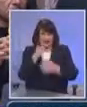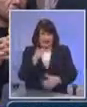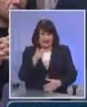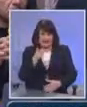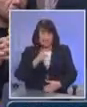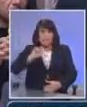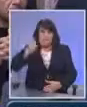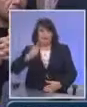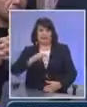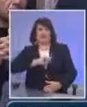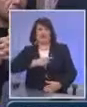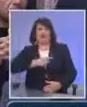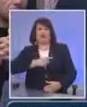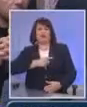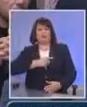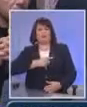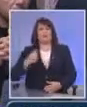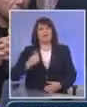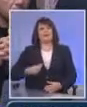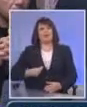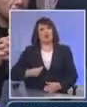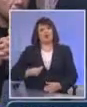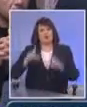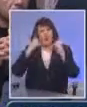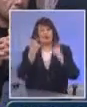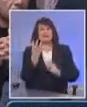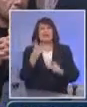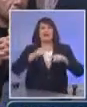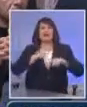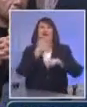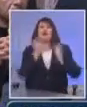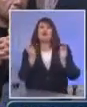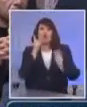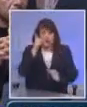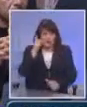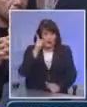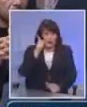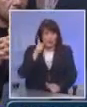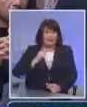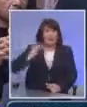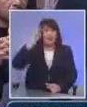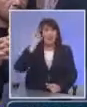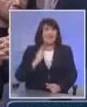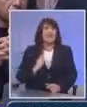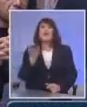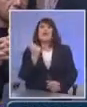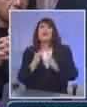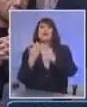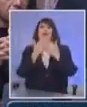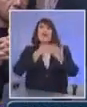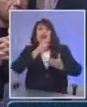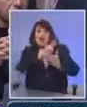πρωτάκια στο ελληνικό σχολείο στους Αγίους Σαράντα, κυρίες και κύριοι βουλευτές, δεν έχουν